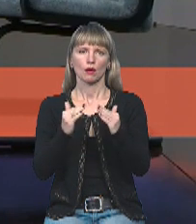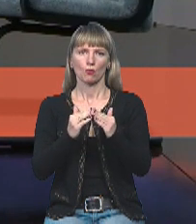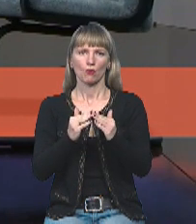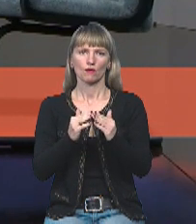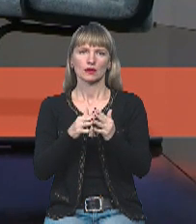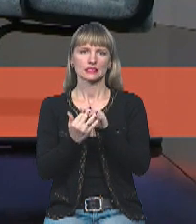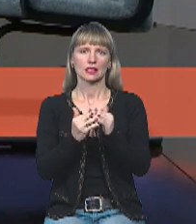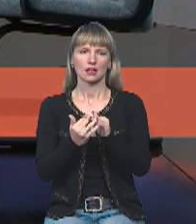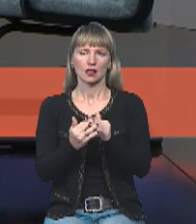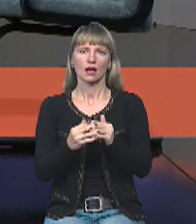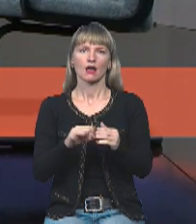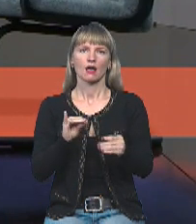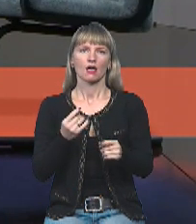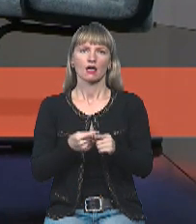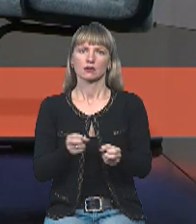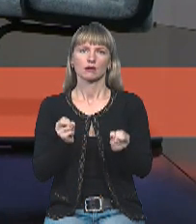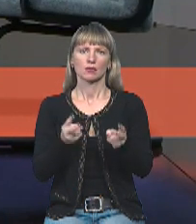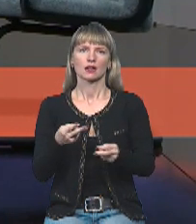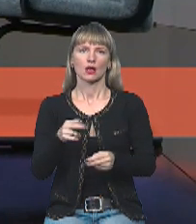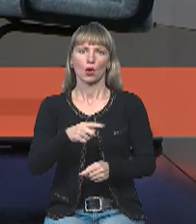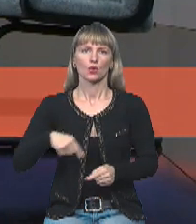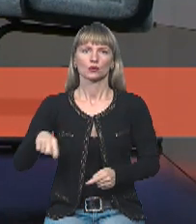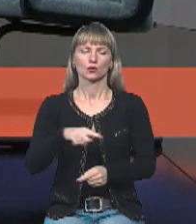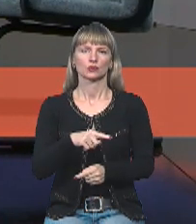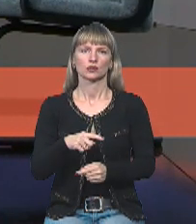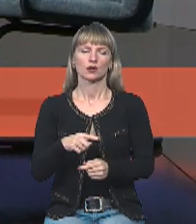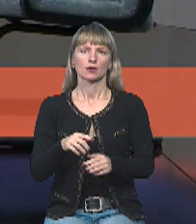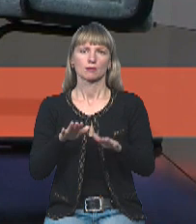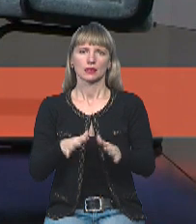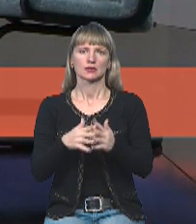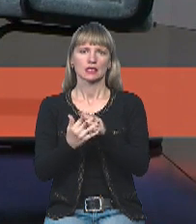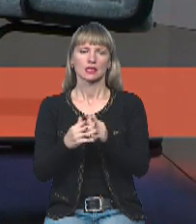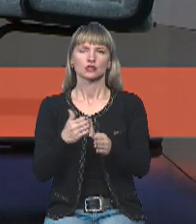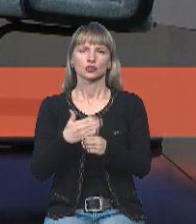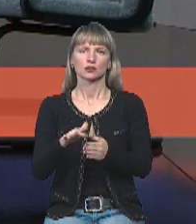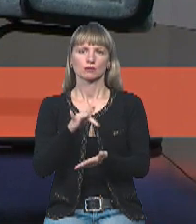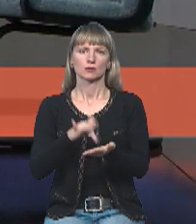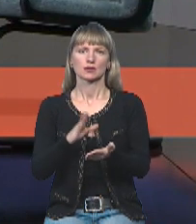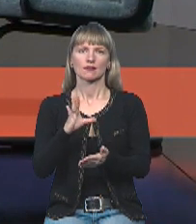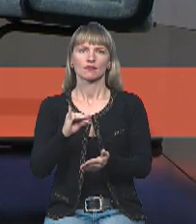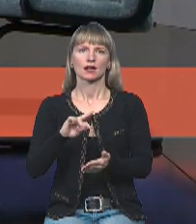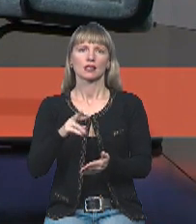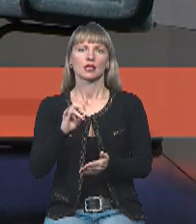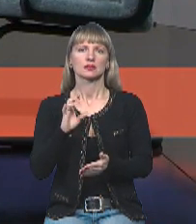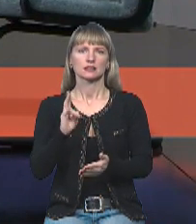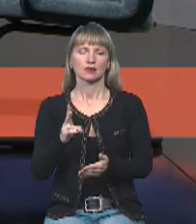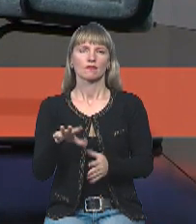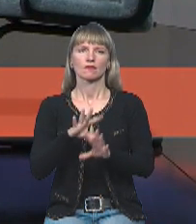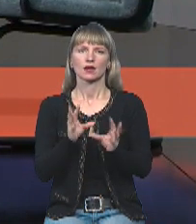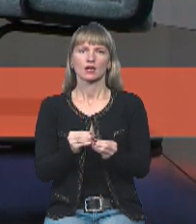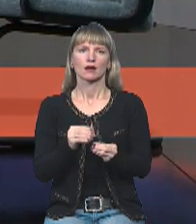це просто неймовірний ризик для оточуючих населених пунктів і частини міста Вільнянська взагалі. Ви в цій